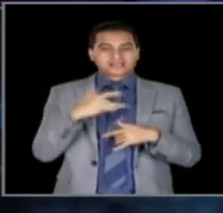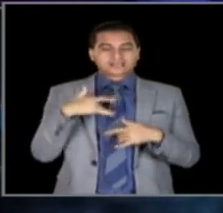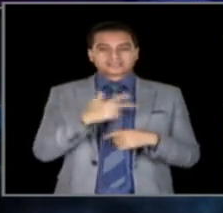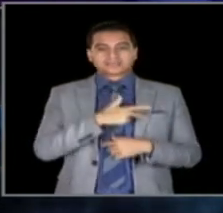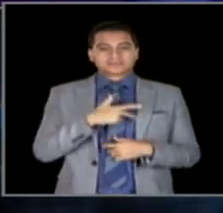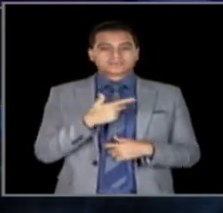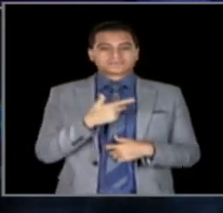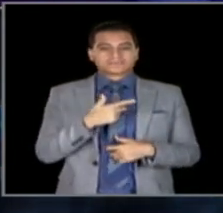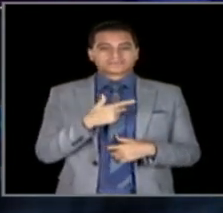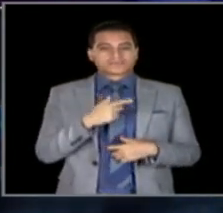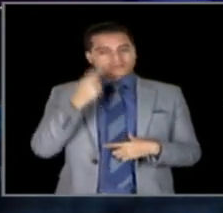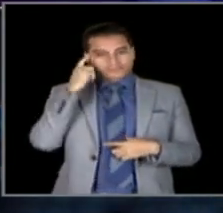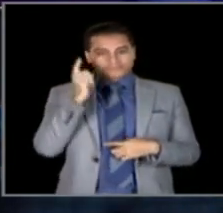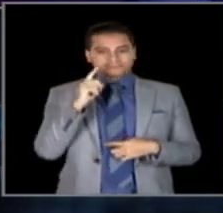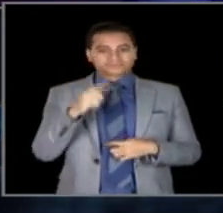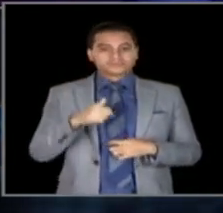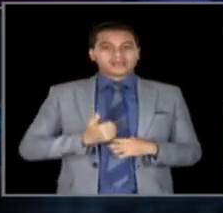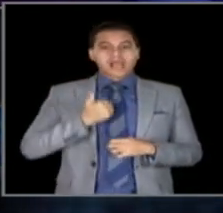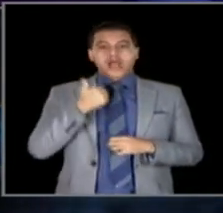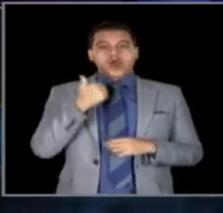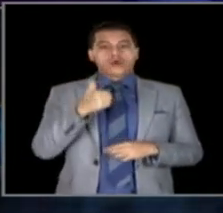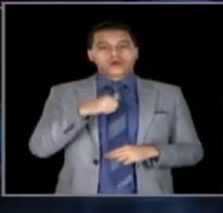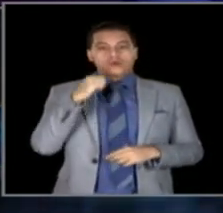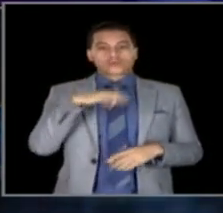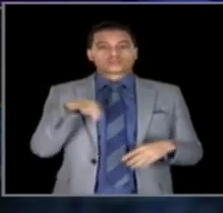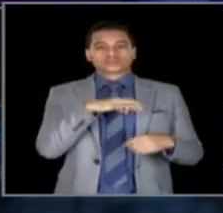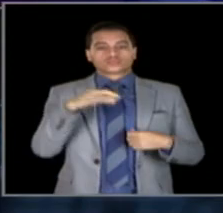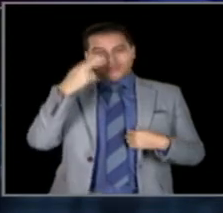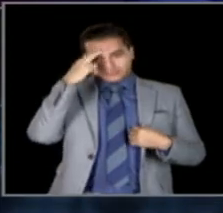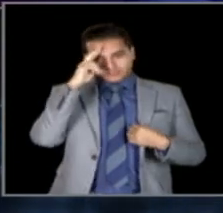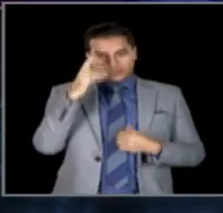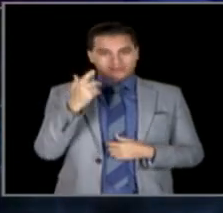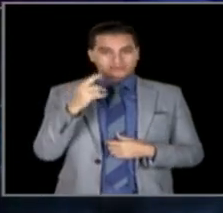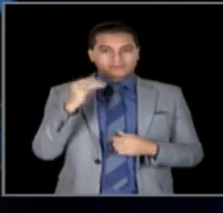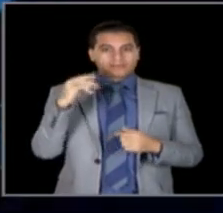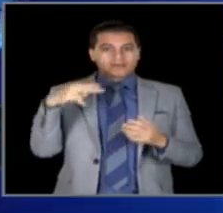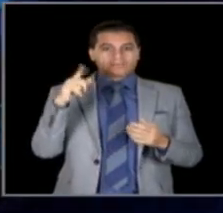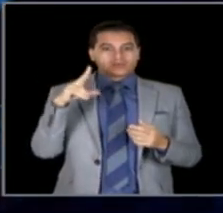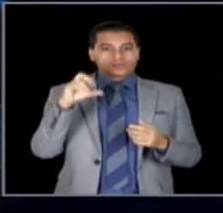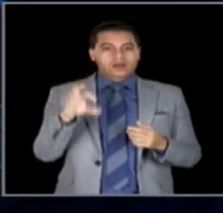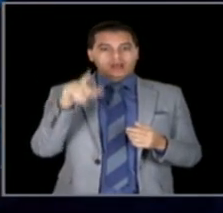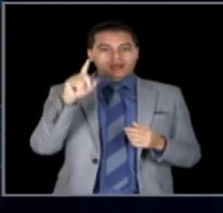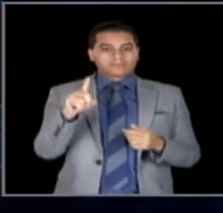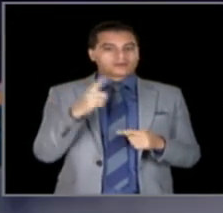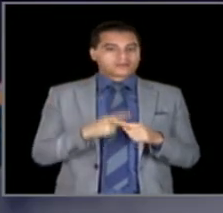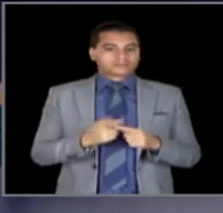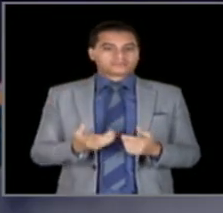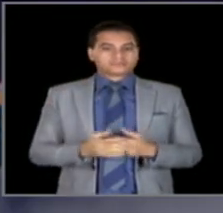هو؟ بص. الحياة حلوة يا أغنية الموسيقار راحت، فمن هو؟ محمد عبد الوهاب.